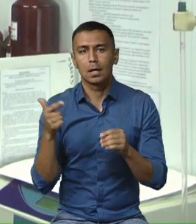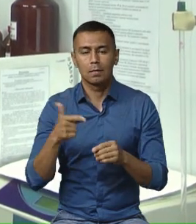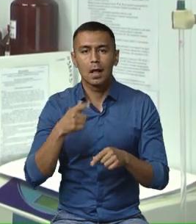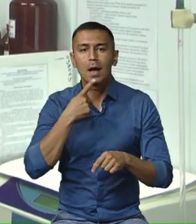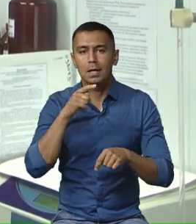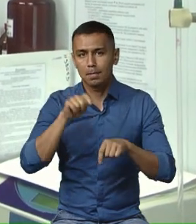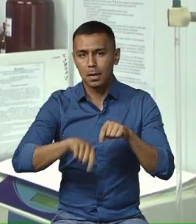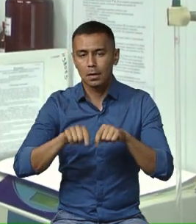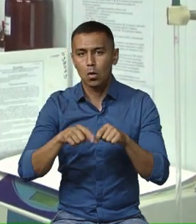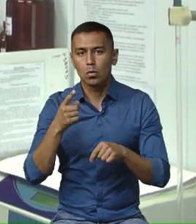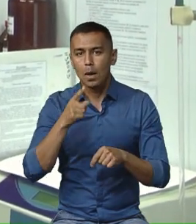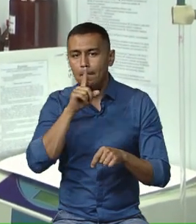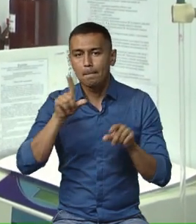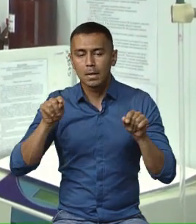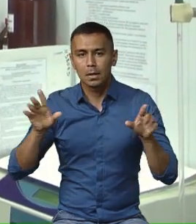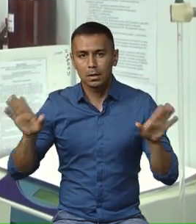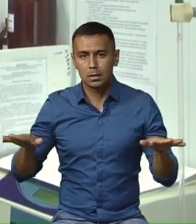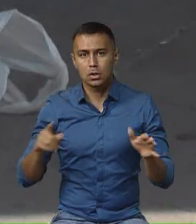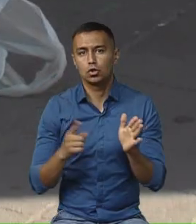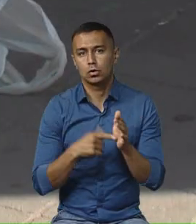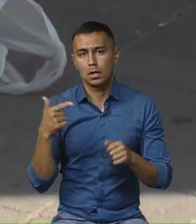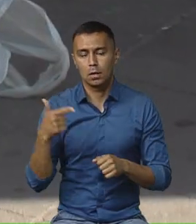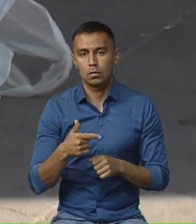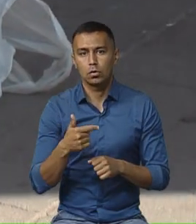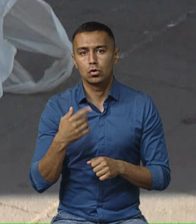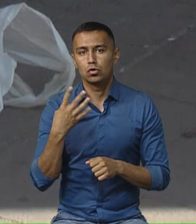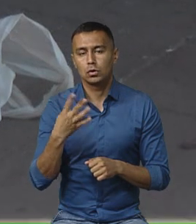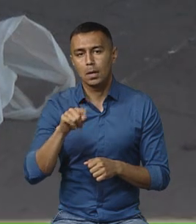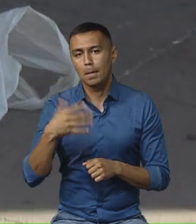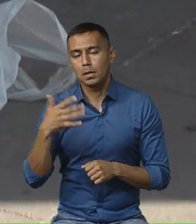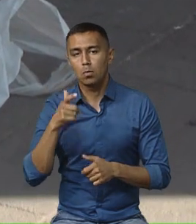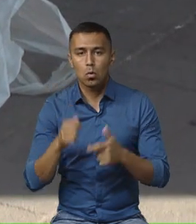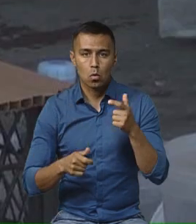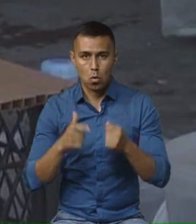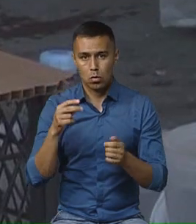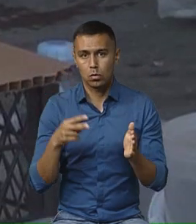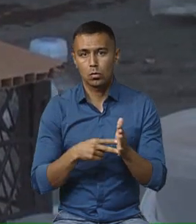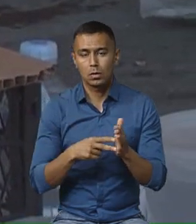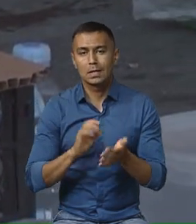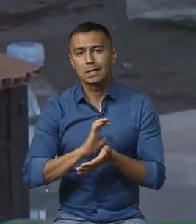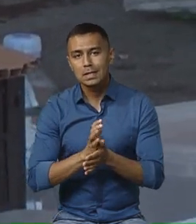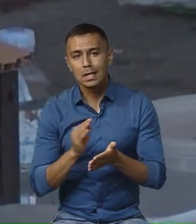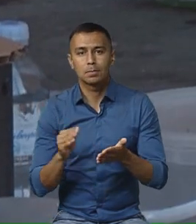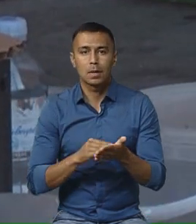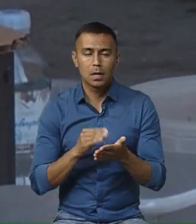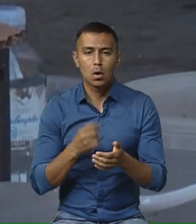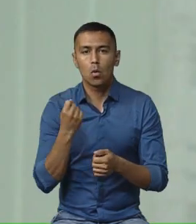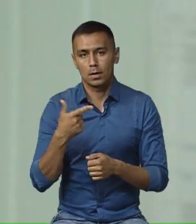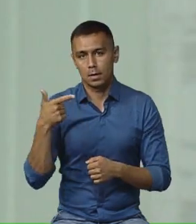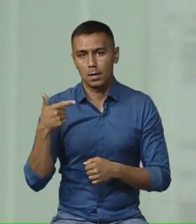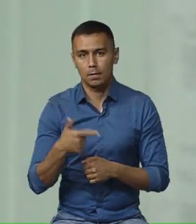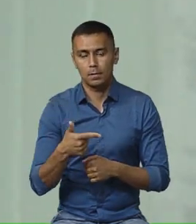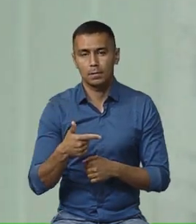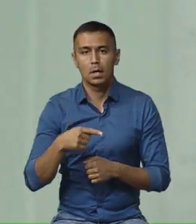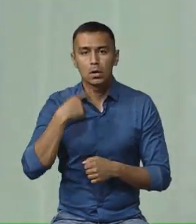експертиза одної птиці коштує 6 гривень, 4,50 молоко коштує, сир з сметаною по 11 гривень.